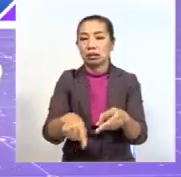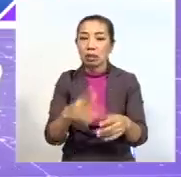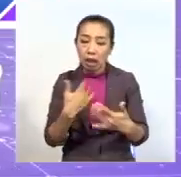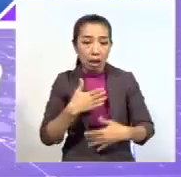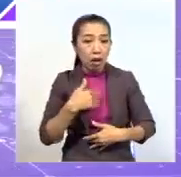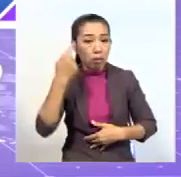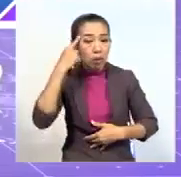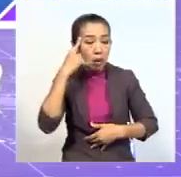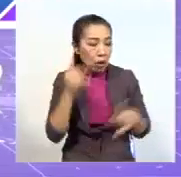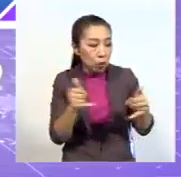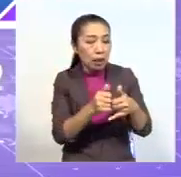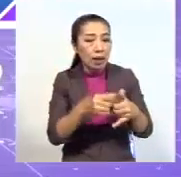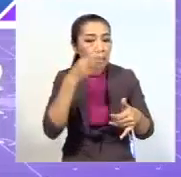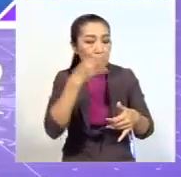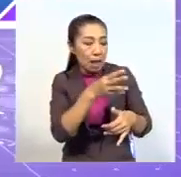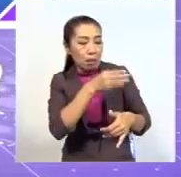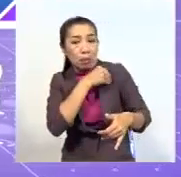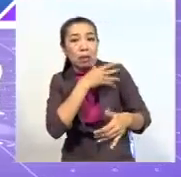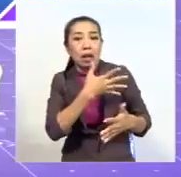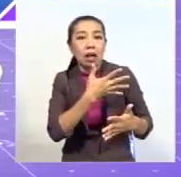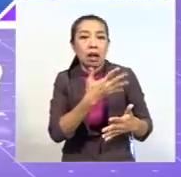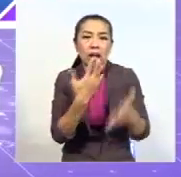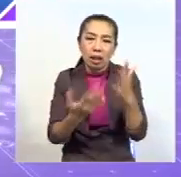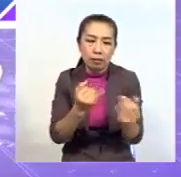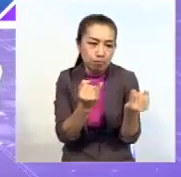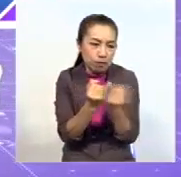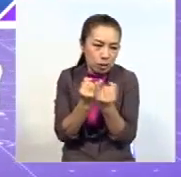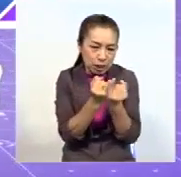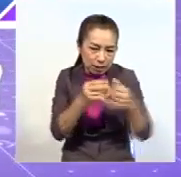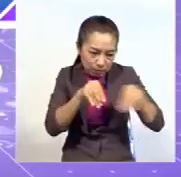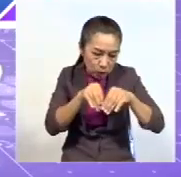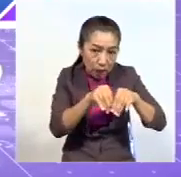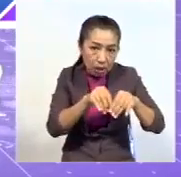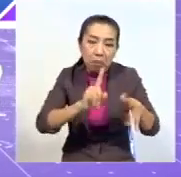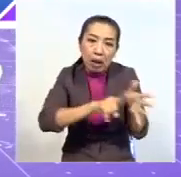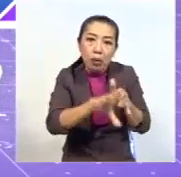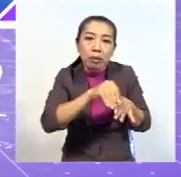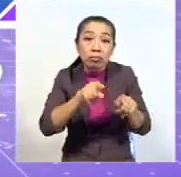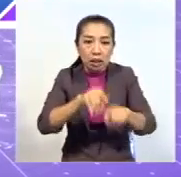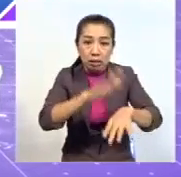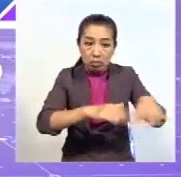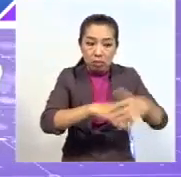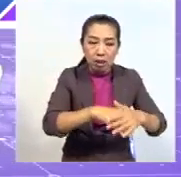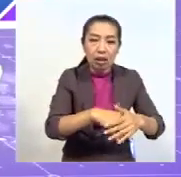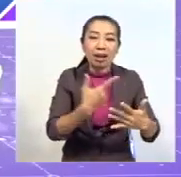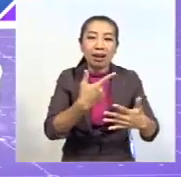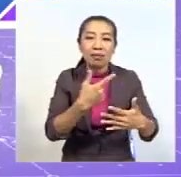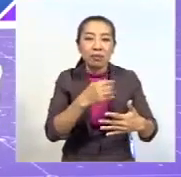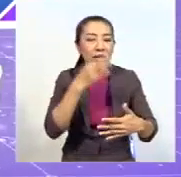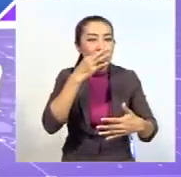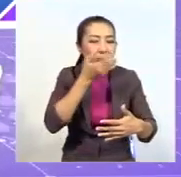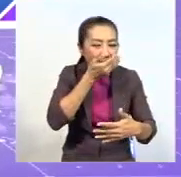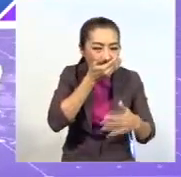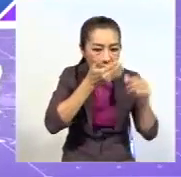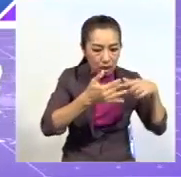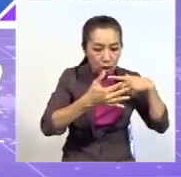สนะครับใกล้ชิดแล้วเราเอาเช่นเชื้อติดมือเรานะครับเราเอามาลูบหน้าลูบจมูกมันถึงจะเข้